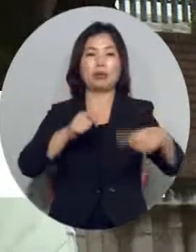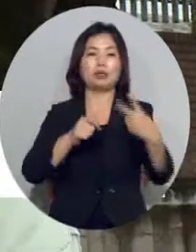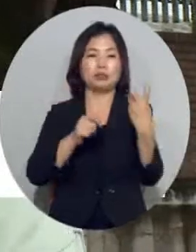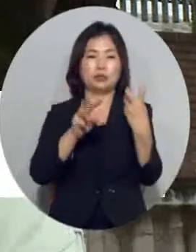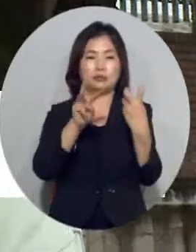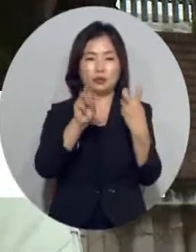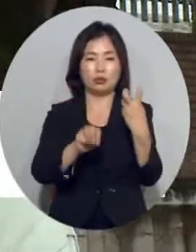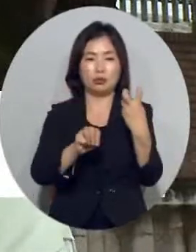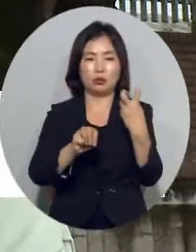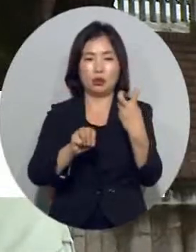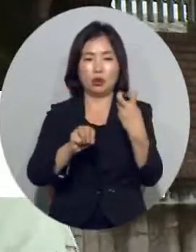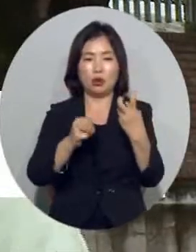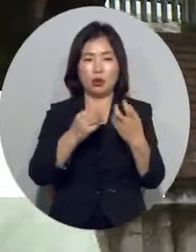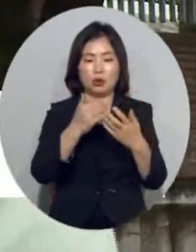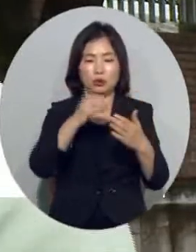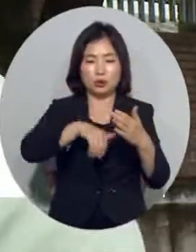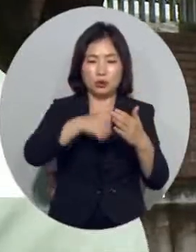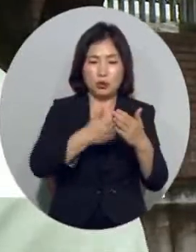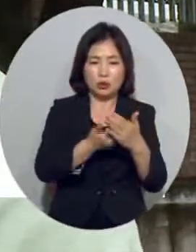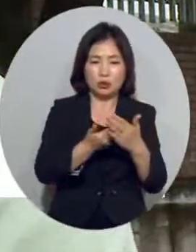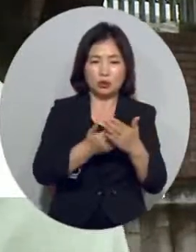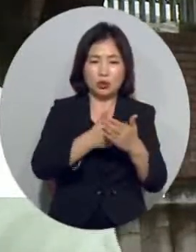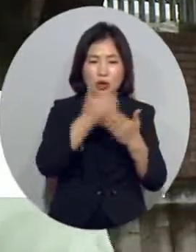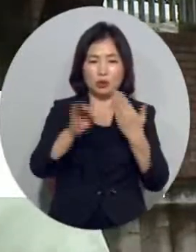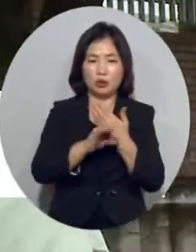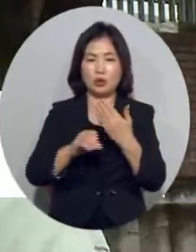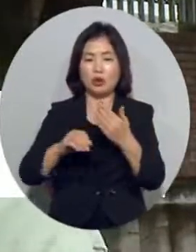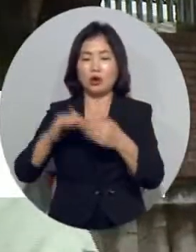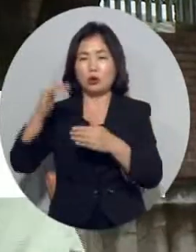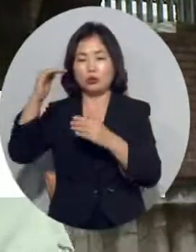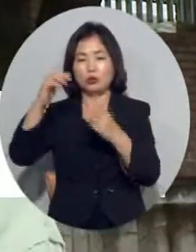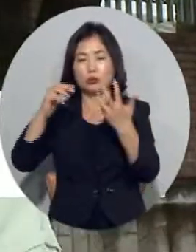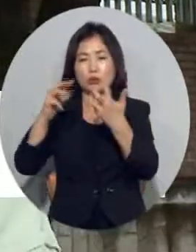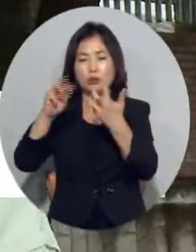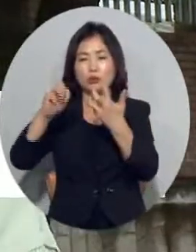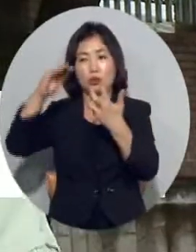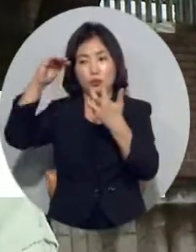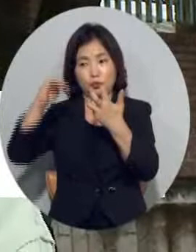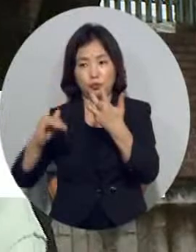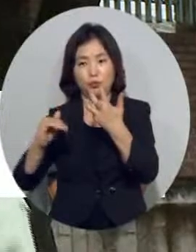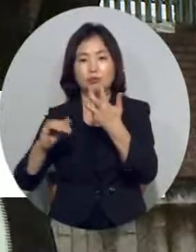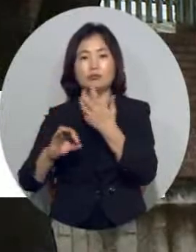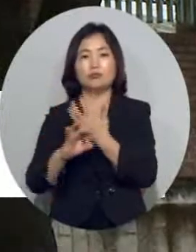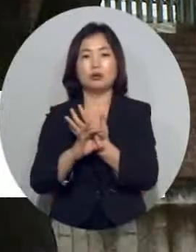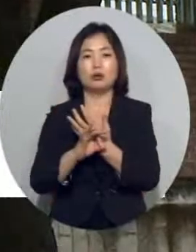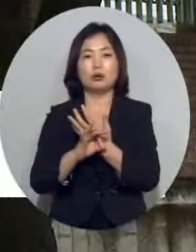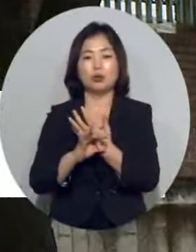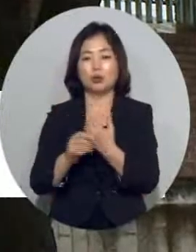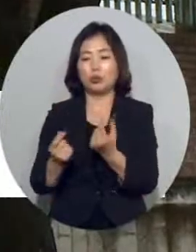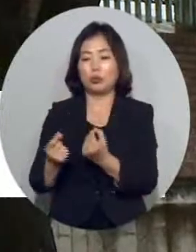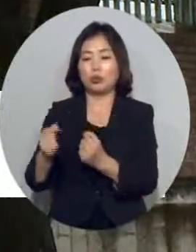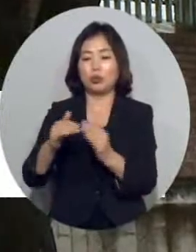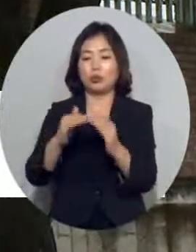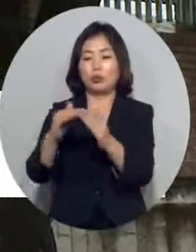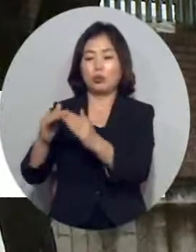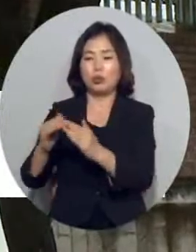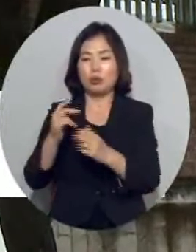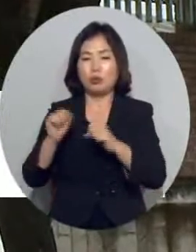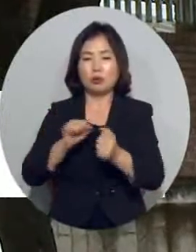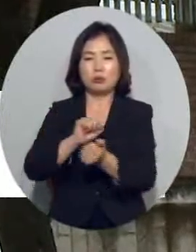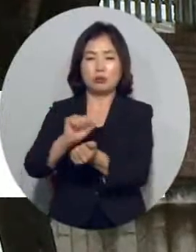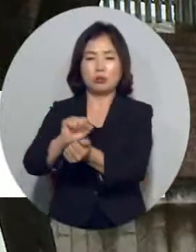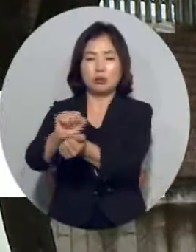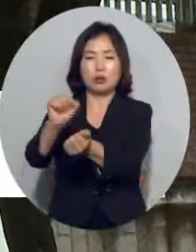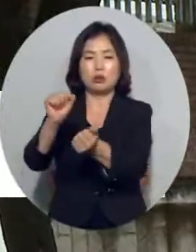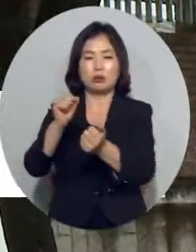그런데 용장 공사를 하면서 80m 까지 굴뚝 높이를 낮추고 되거든요 그렇게 굴뚝 높이를 낮춰 쓸 때 주변인 주민이나 선택의 어떤 영향을